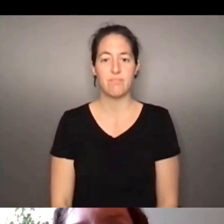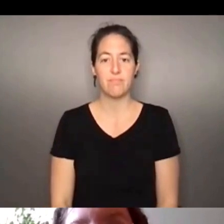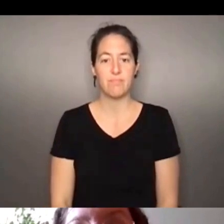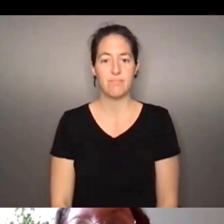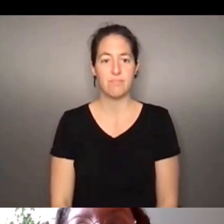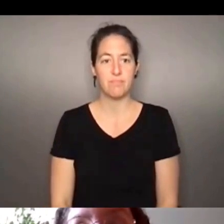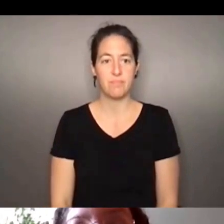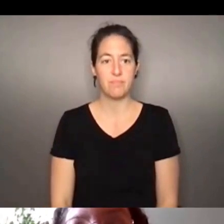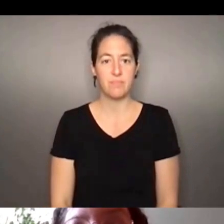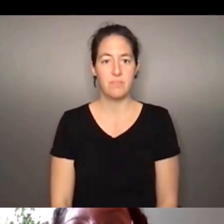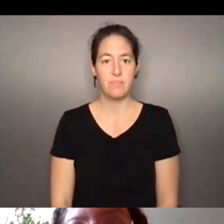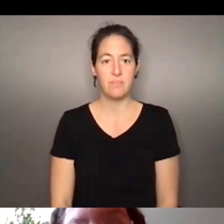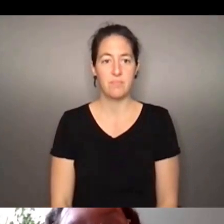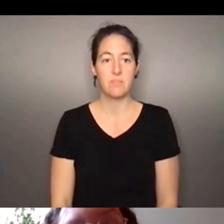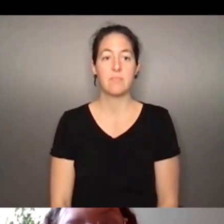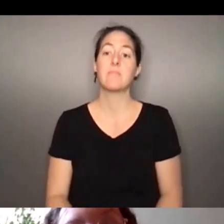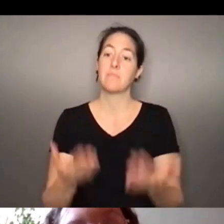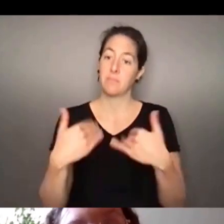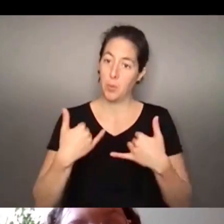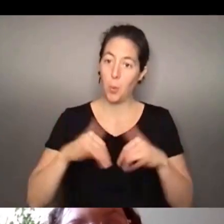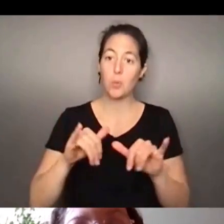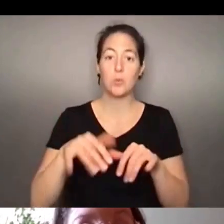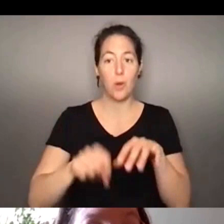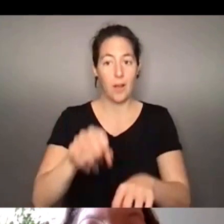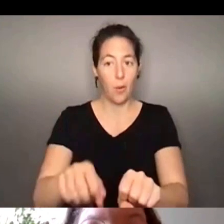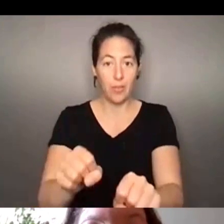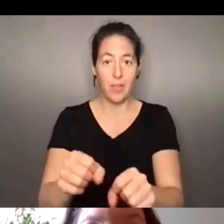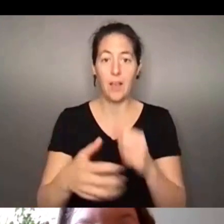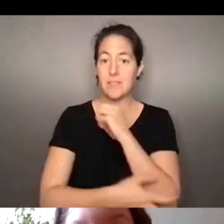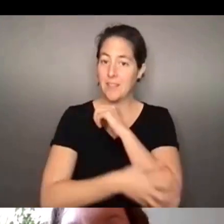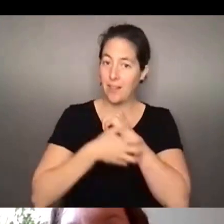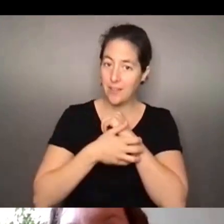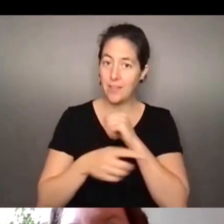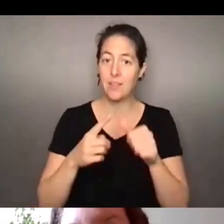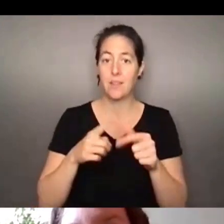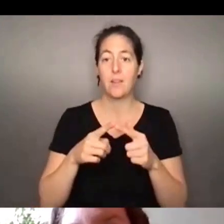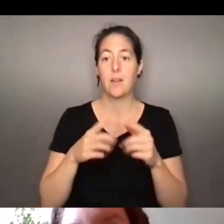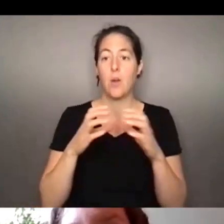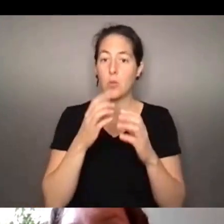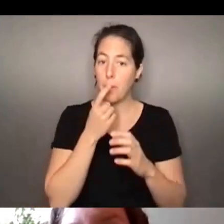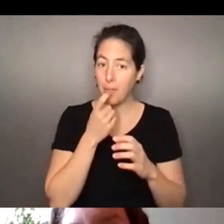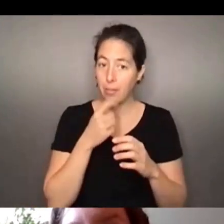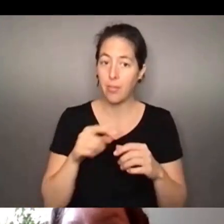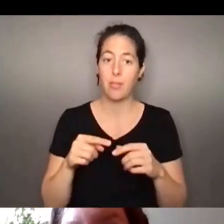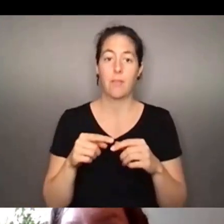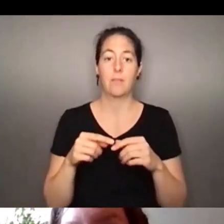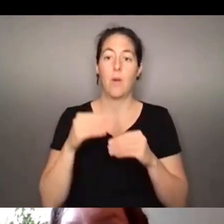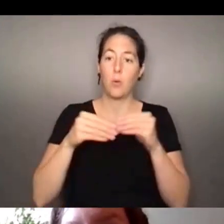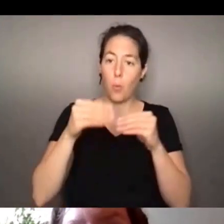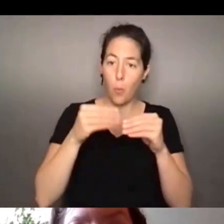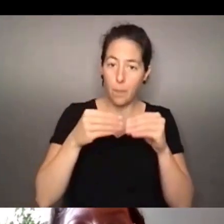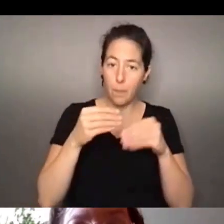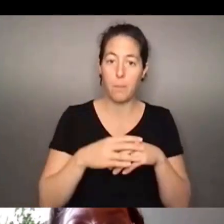Et on continue de récolter céleri, tomates,